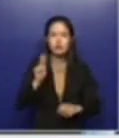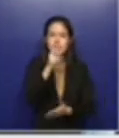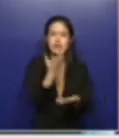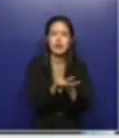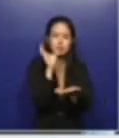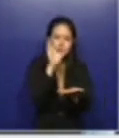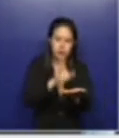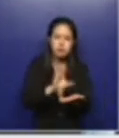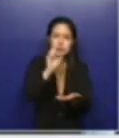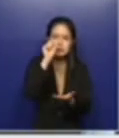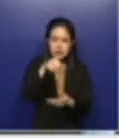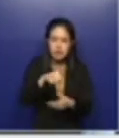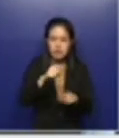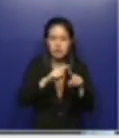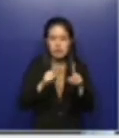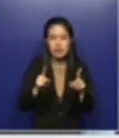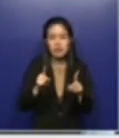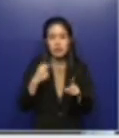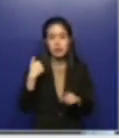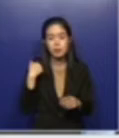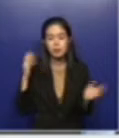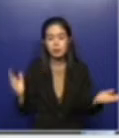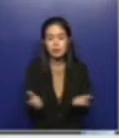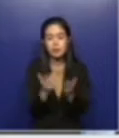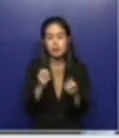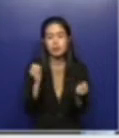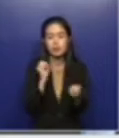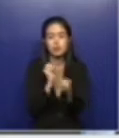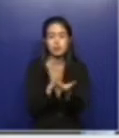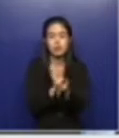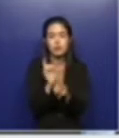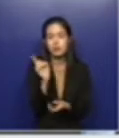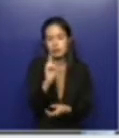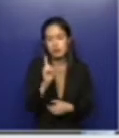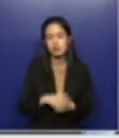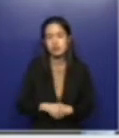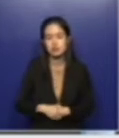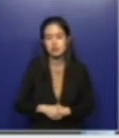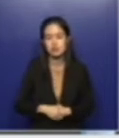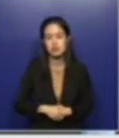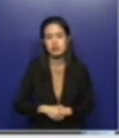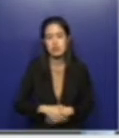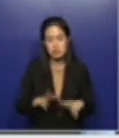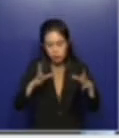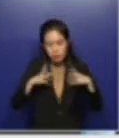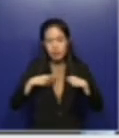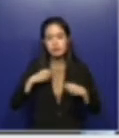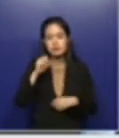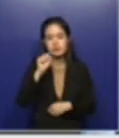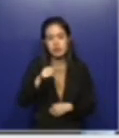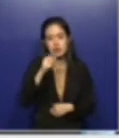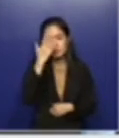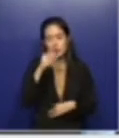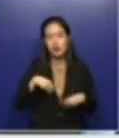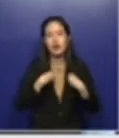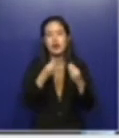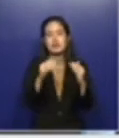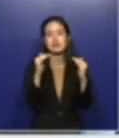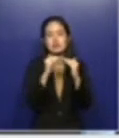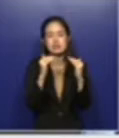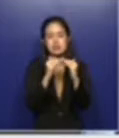ขึ้นเพื่อหวังผลให้กับเท่ากับคนธรรมดายินยอมครับยอมให้ลงทุนอย่างนั้นเพราะเราต้องให้สิทธิ์เขาผมไม่ว่